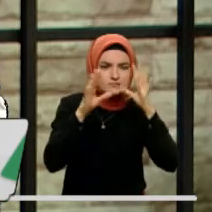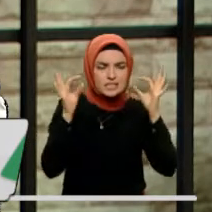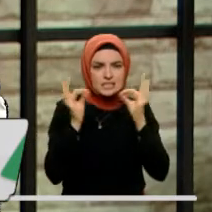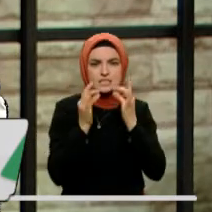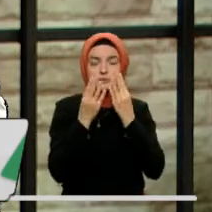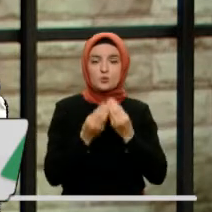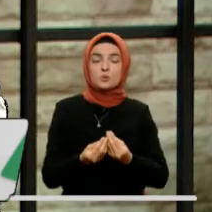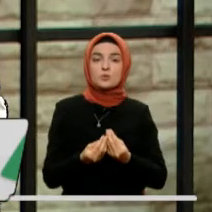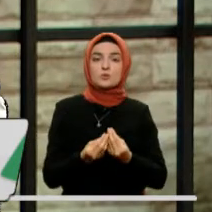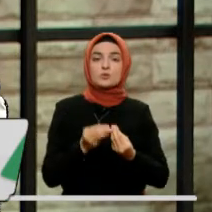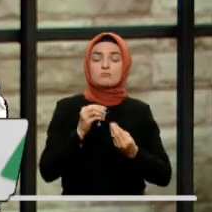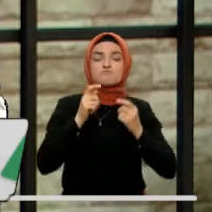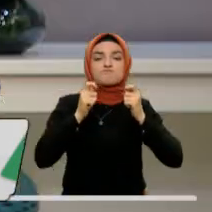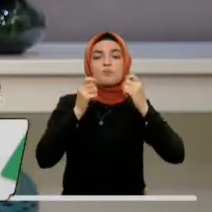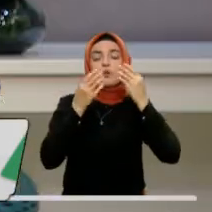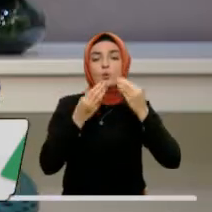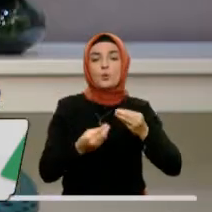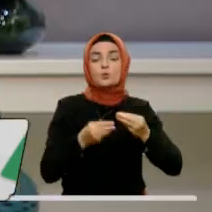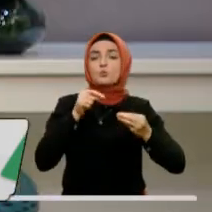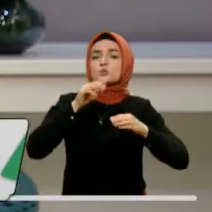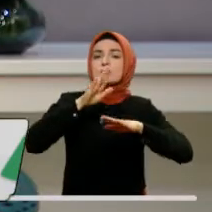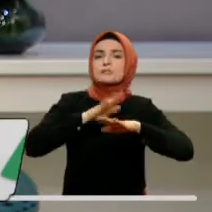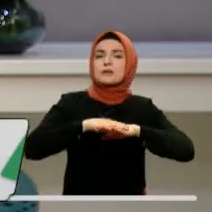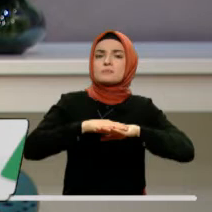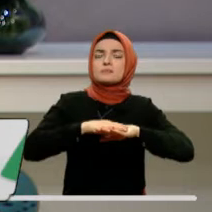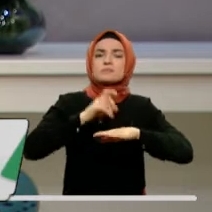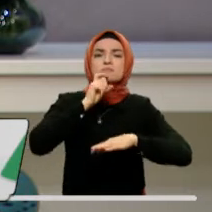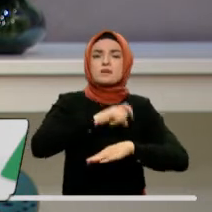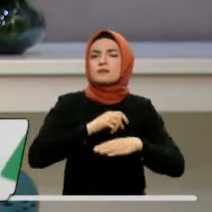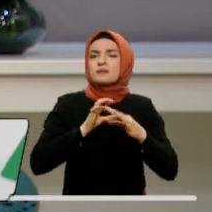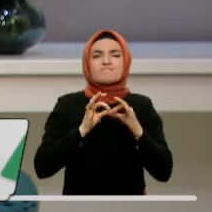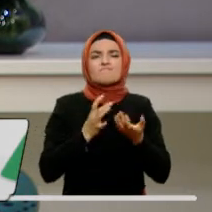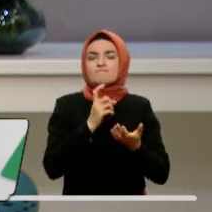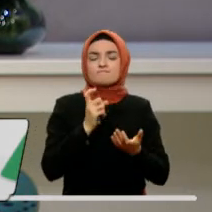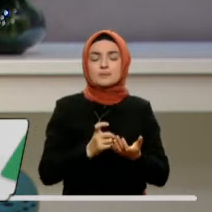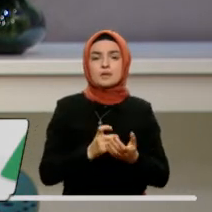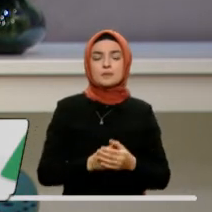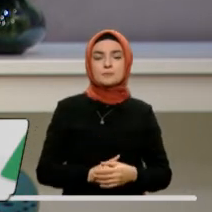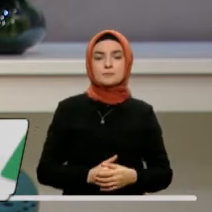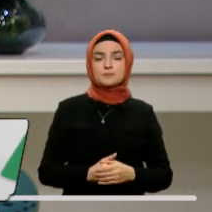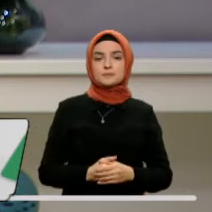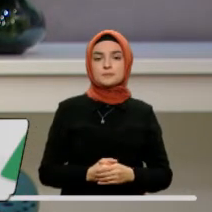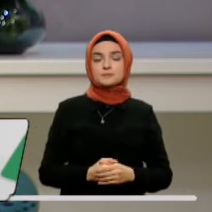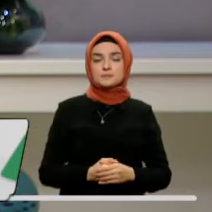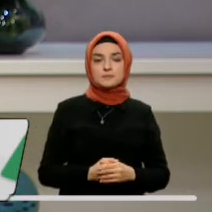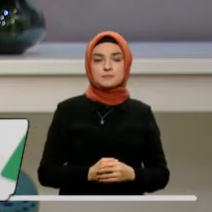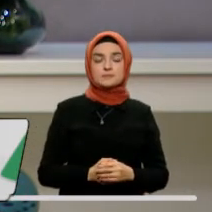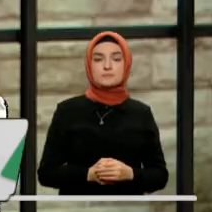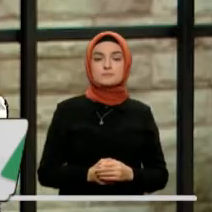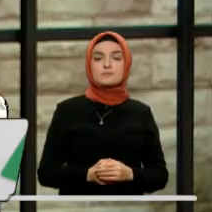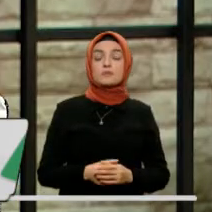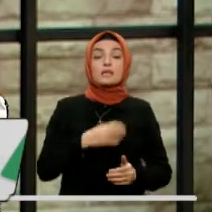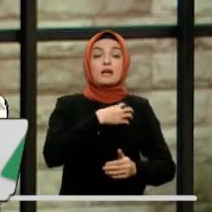da zorlaşıyor. Yani burada mesela yaptığımız hatalar daha çok ne sizin gördüğünüz? Burada şu, anneler